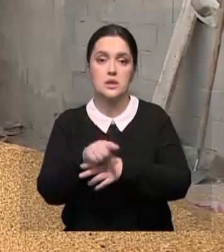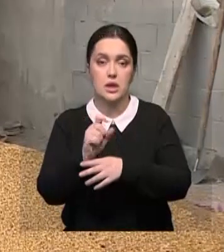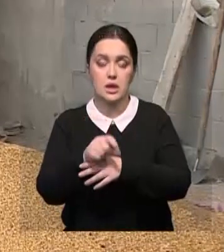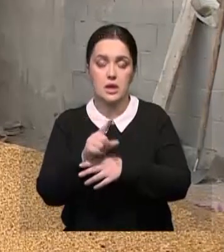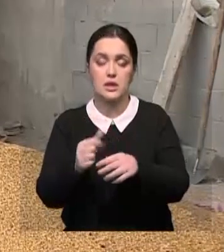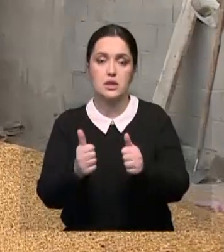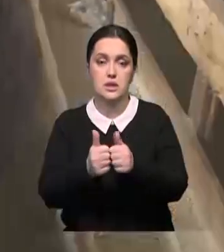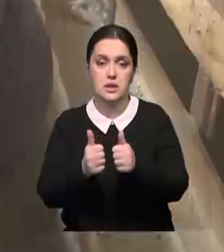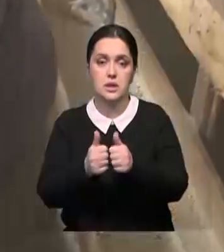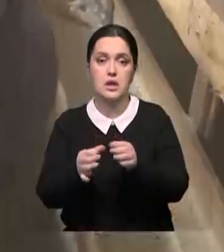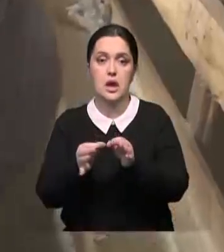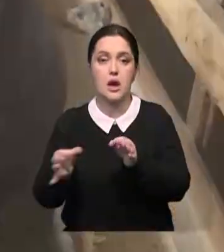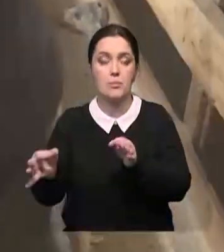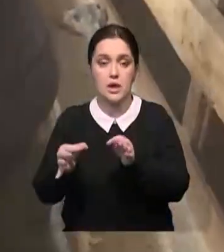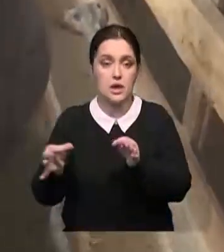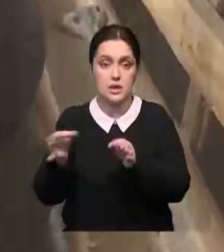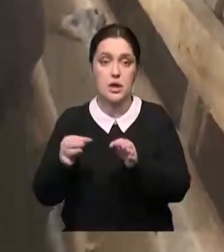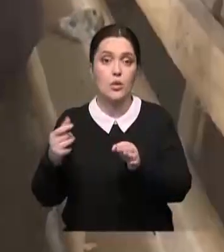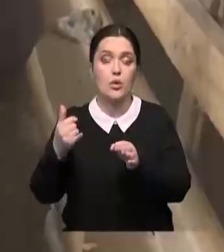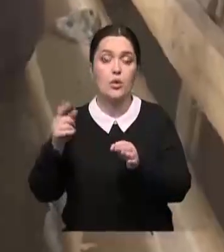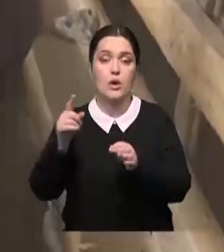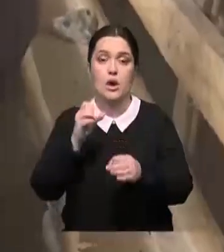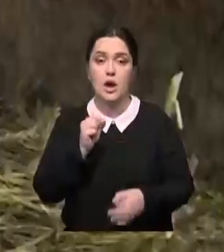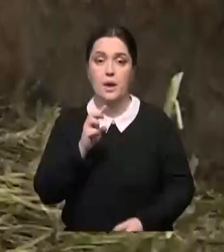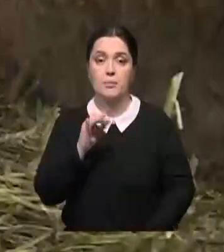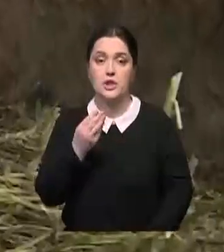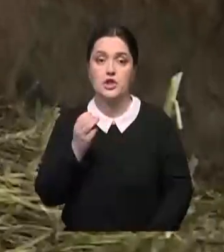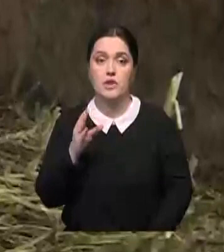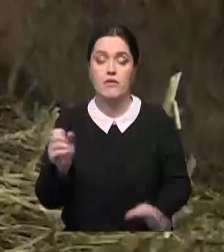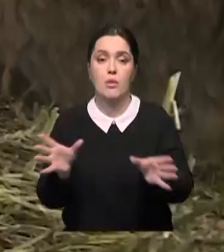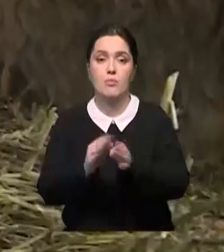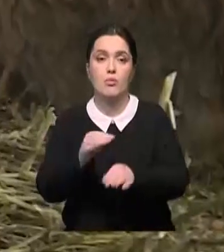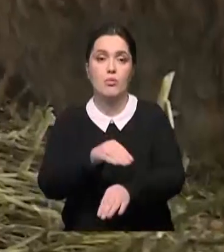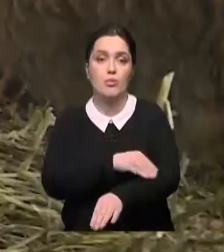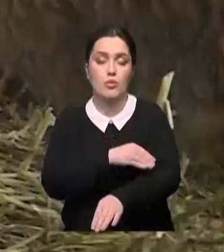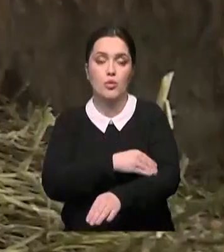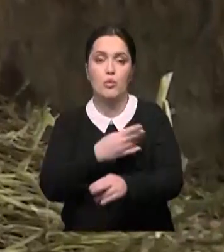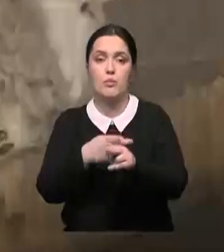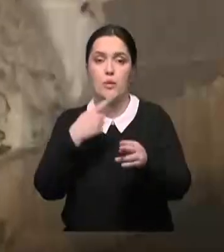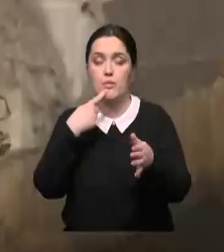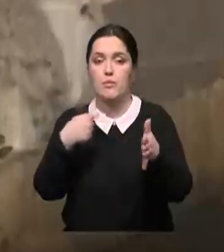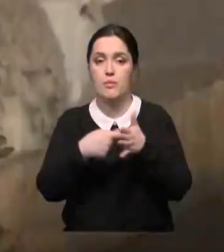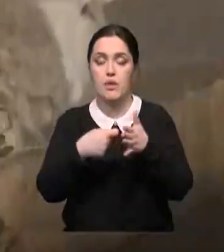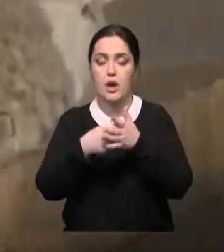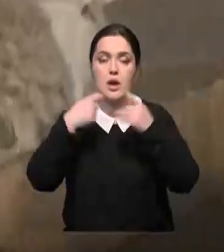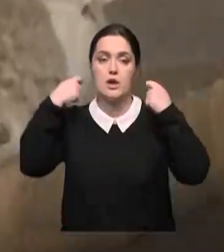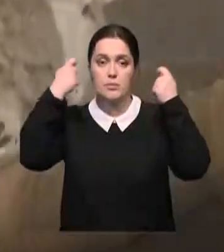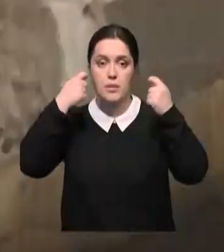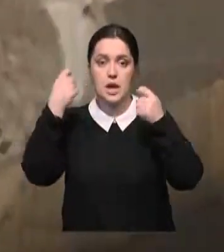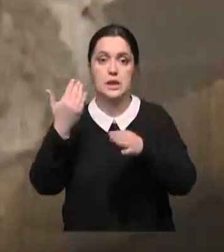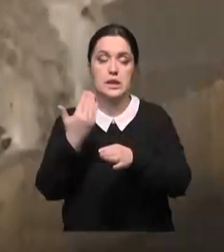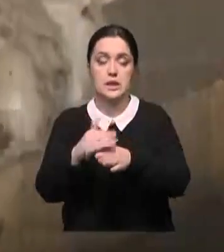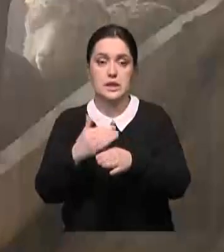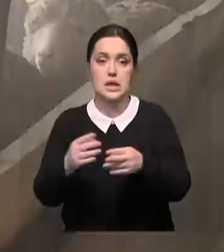соседних областей. Динара Абишева у себя на подворье вместе с мужем Рустемом основала небольшую площадку по откорму овец. На кредитные